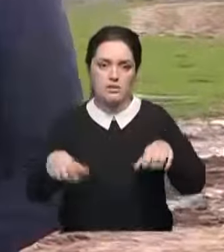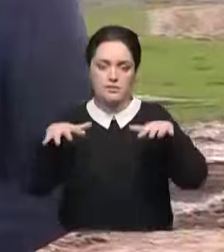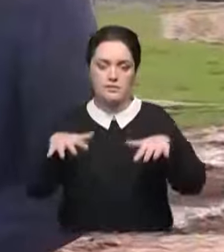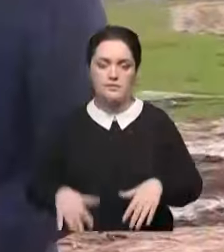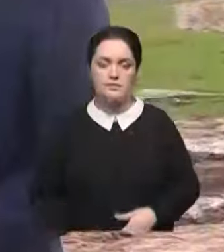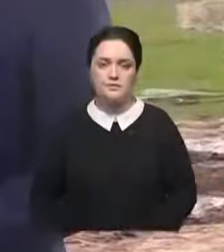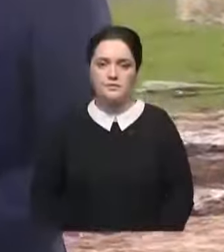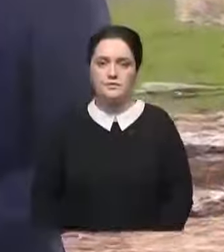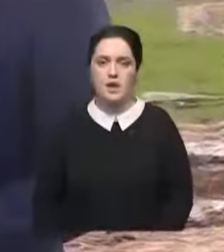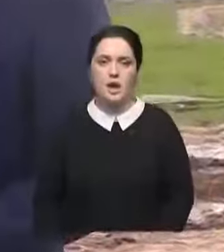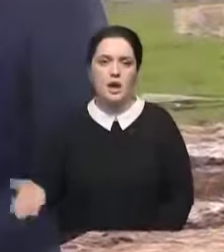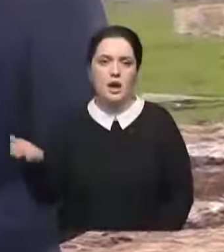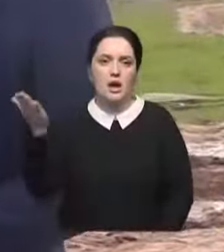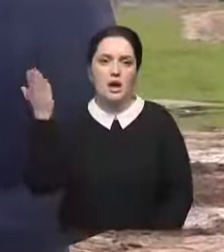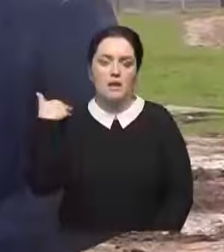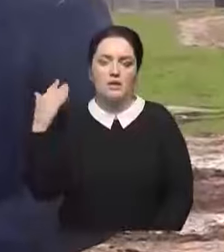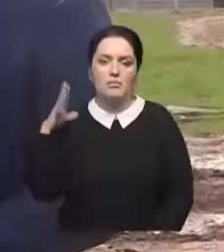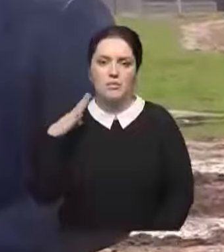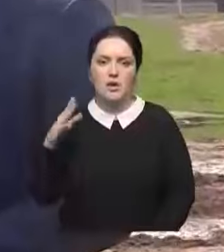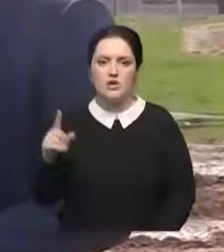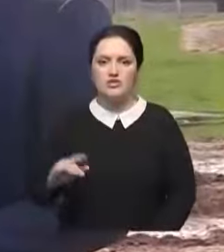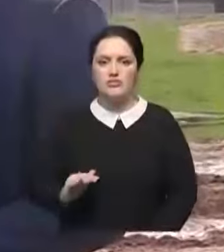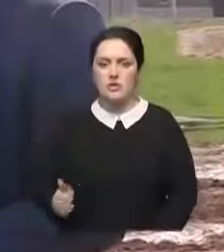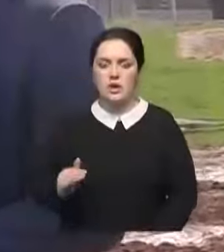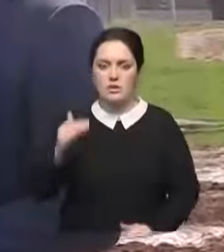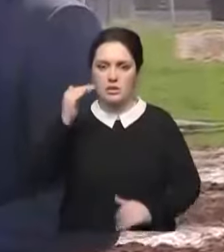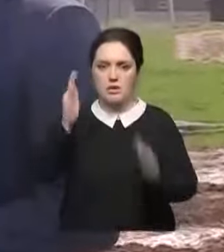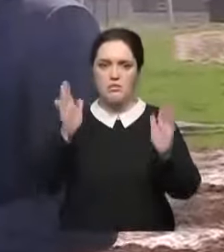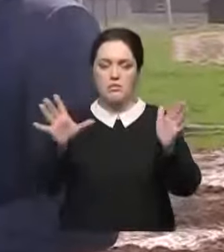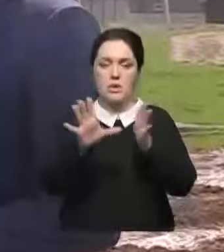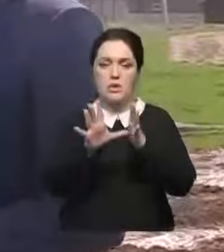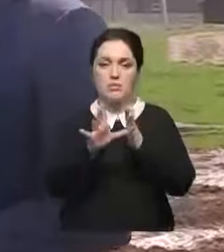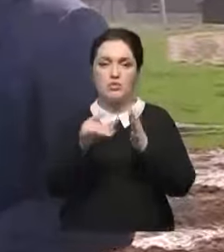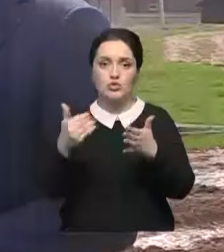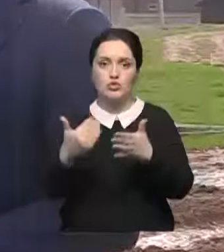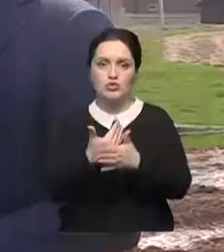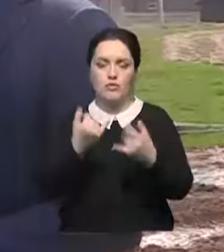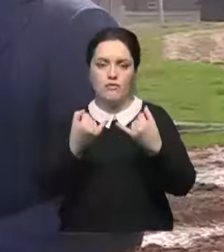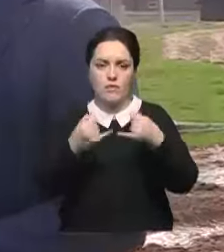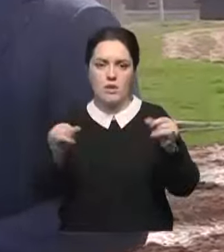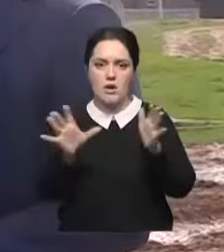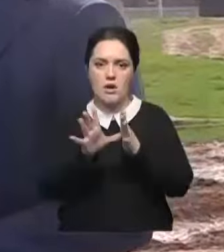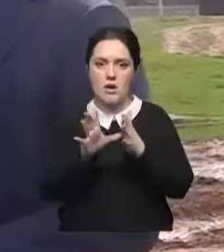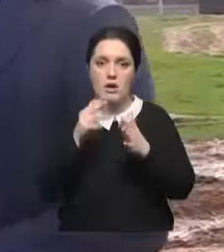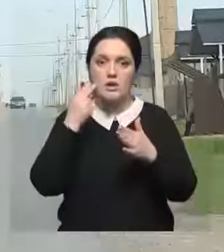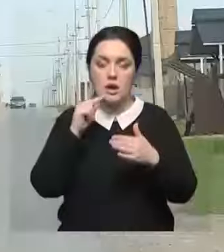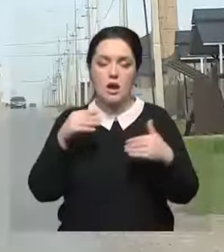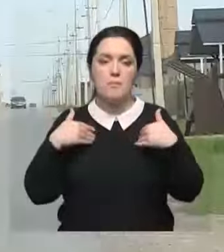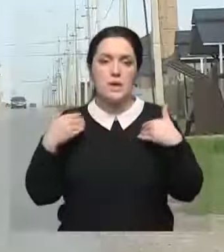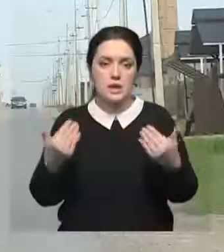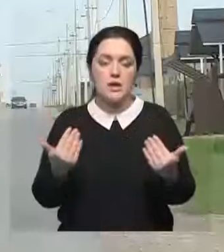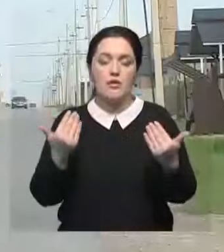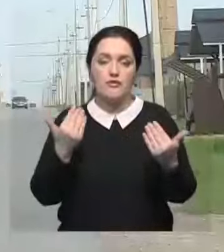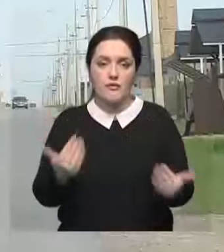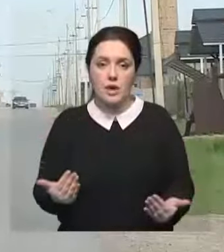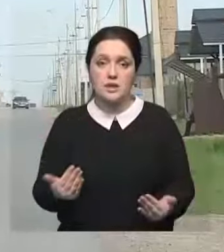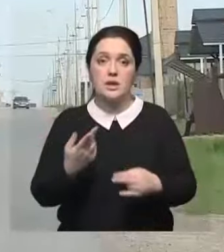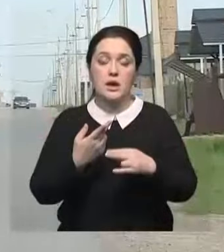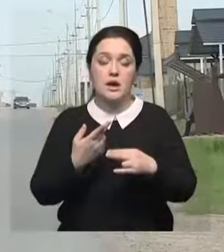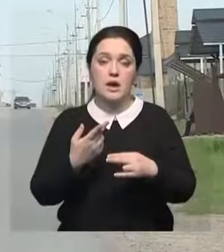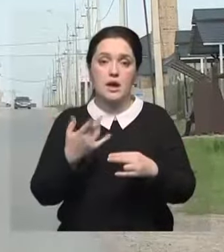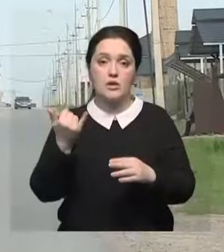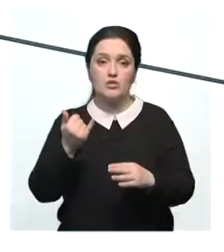Все дома, которые ранее были подключены к частным трансформаторам, теперь переходят на новую линию, качественную. Поздравляю вас. А за кулисами этого